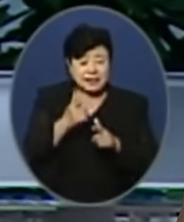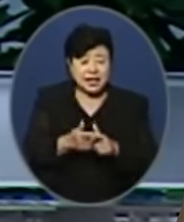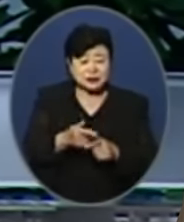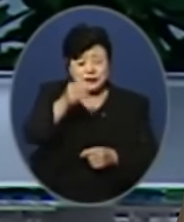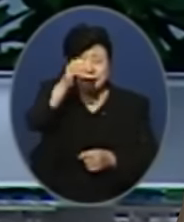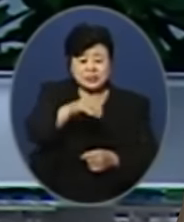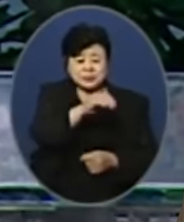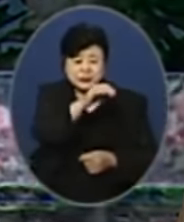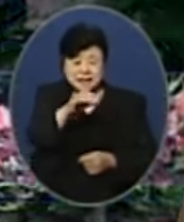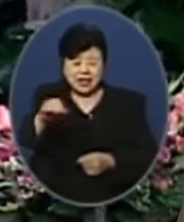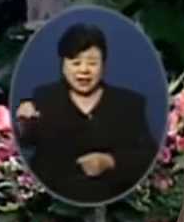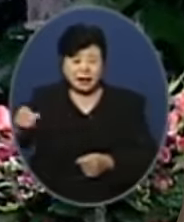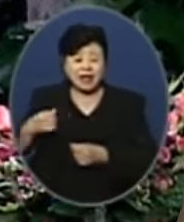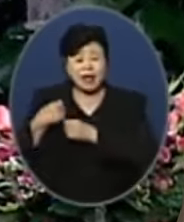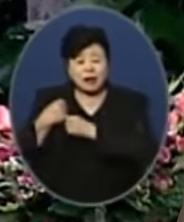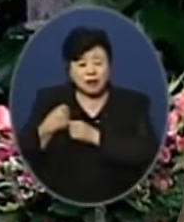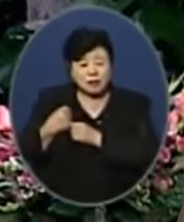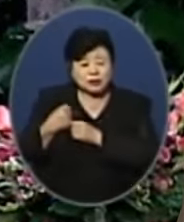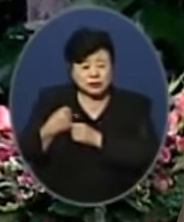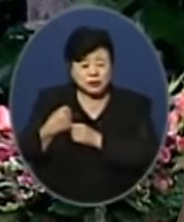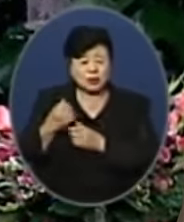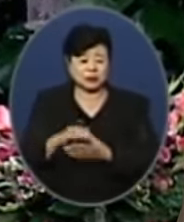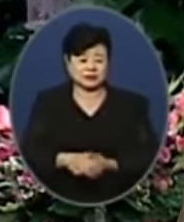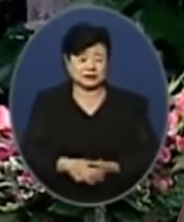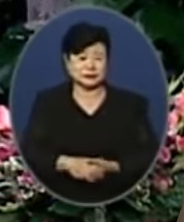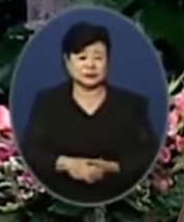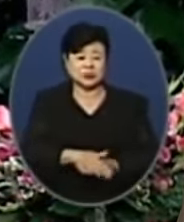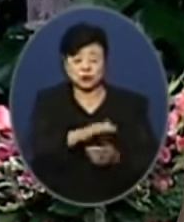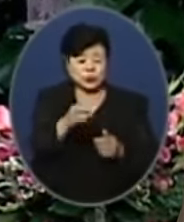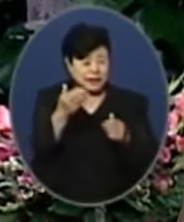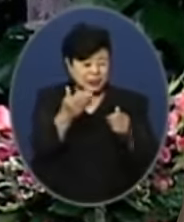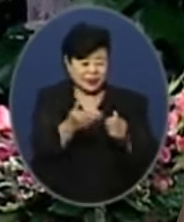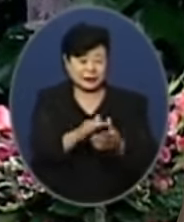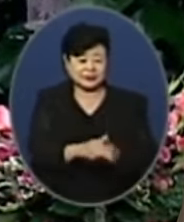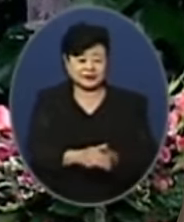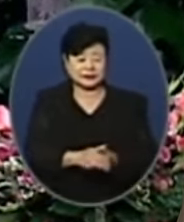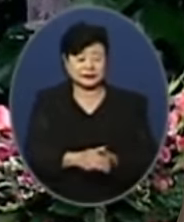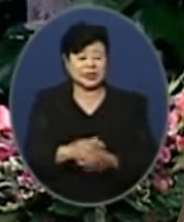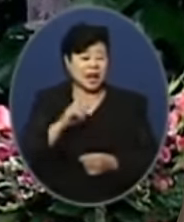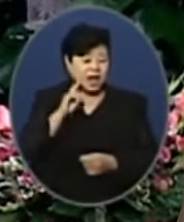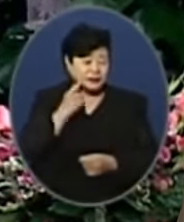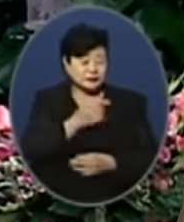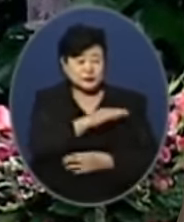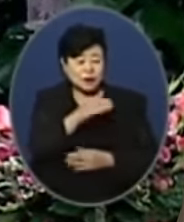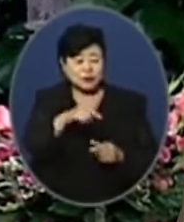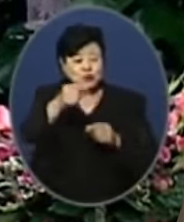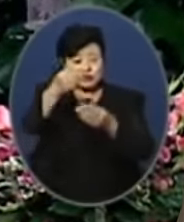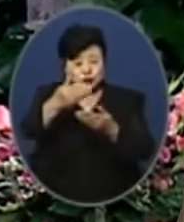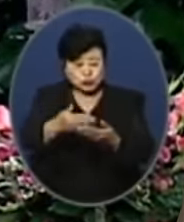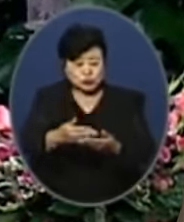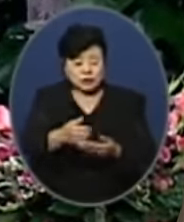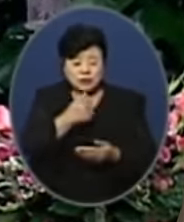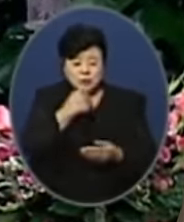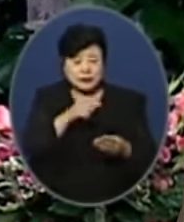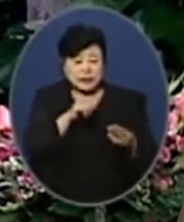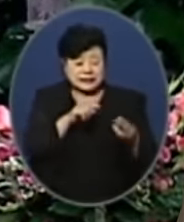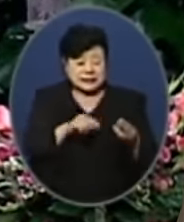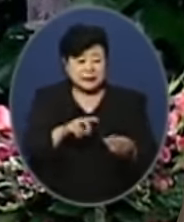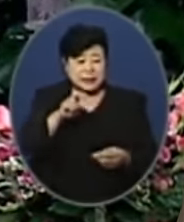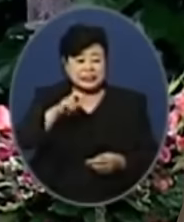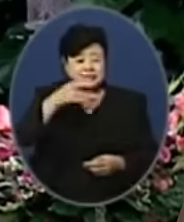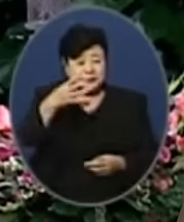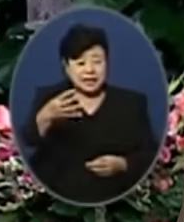예수님은 십자가를 걸머지시고 우리에게 이 아름다운 구원을 주셨는데 로마서 3장